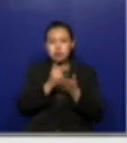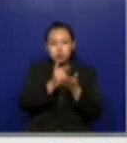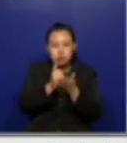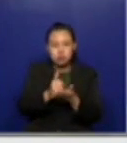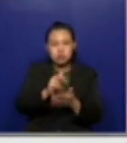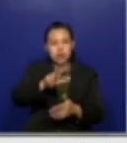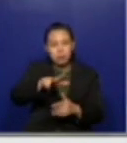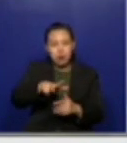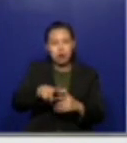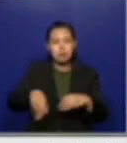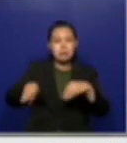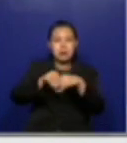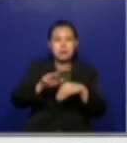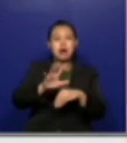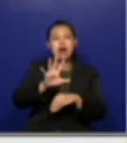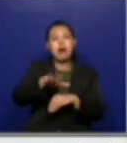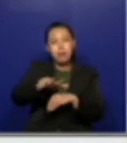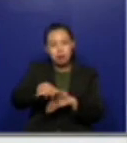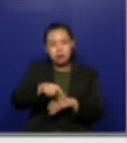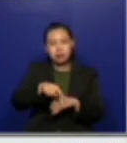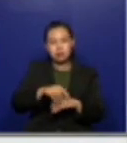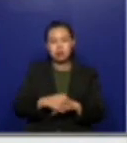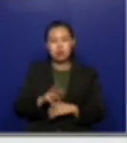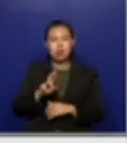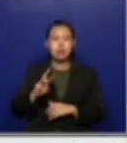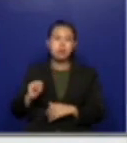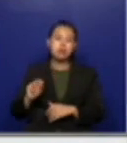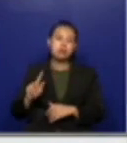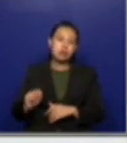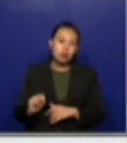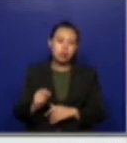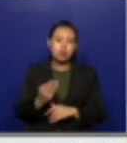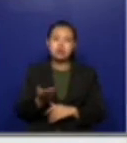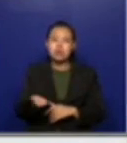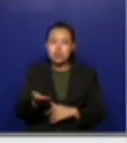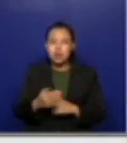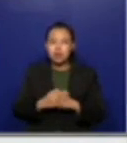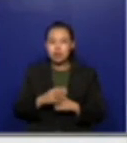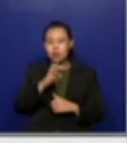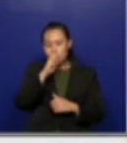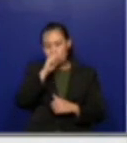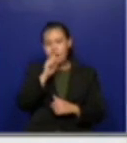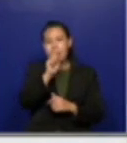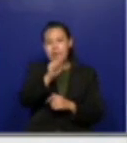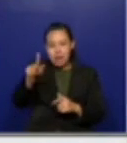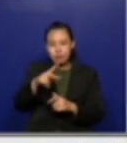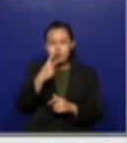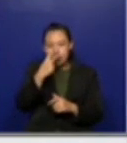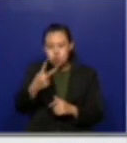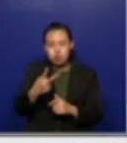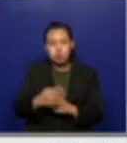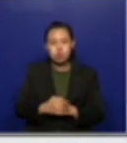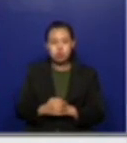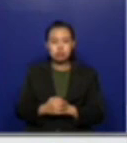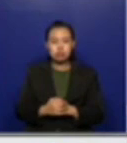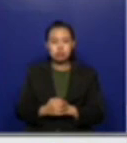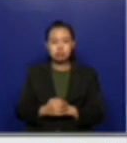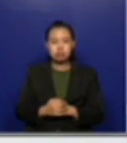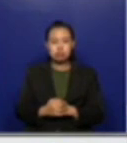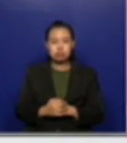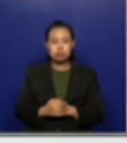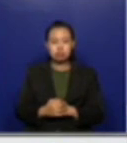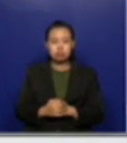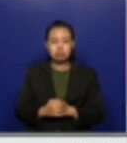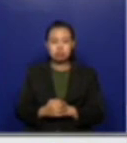งไป 5,000 โอ้โถท่านรัฐมนตรีท่านเข้า booking.com บ้างท่านประธานที่เค